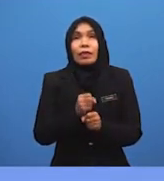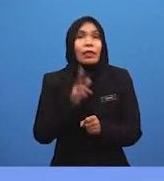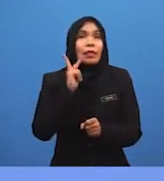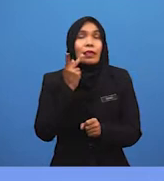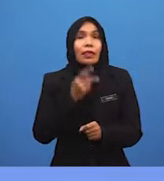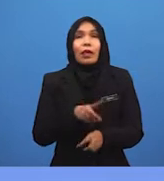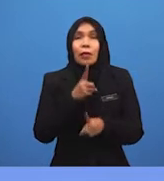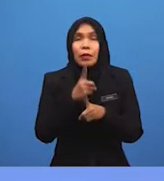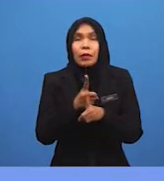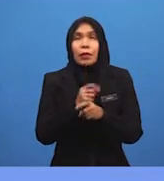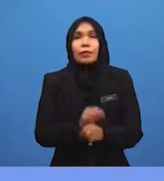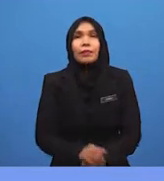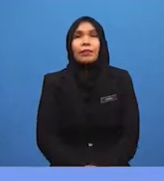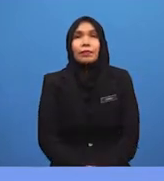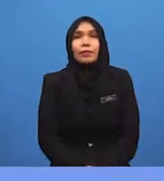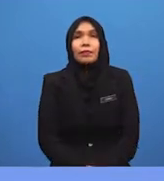Jawapannya betul.